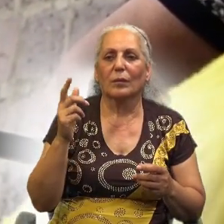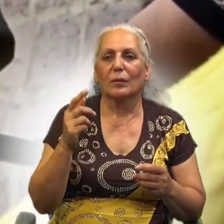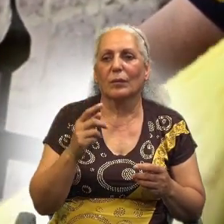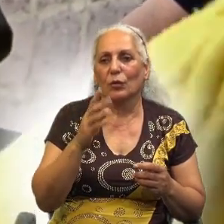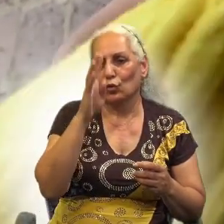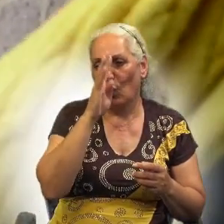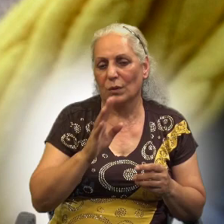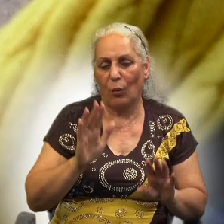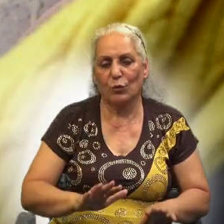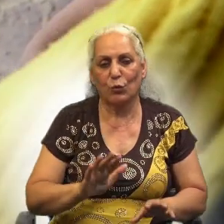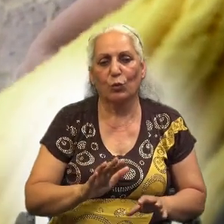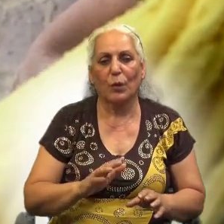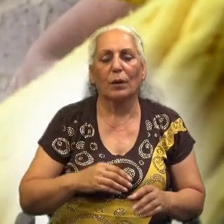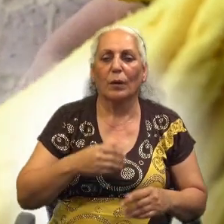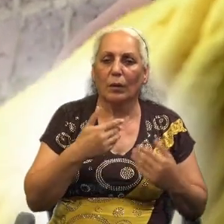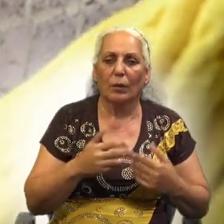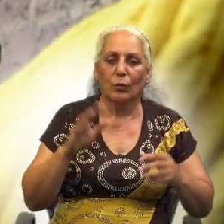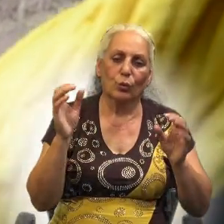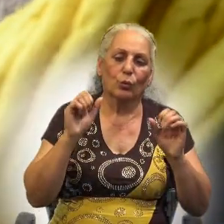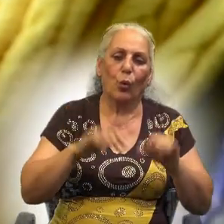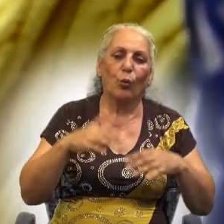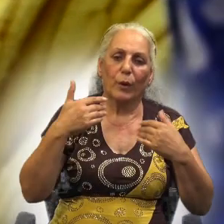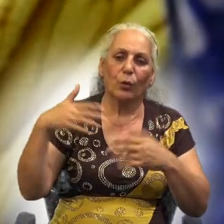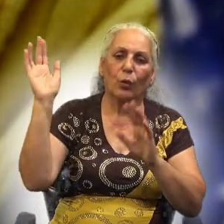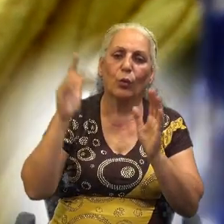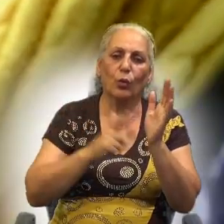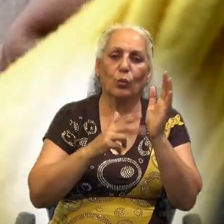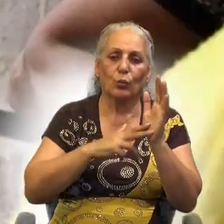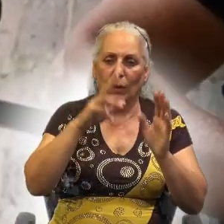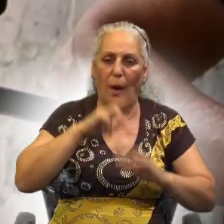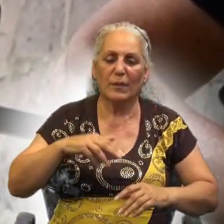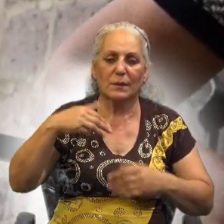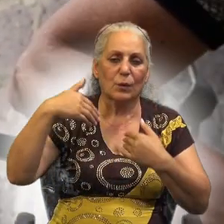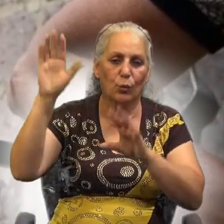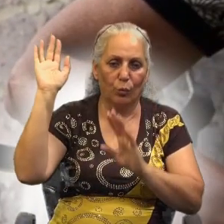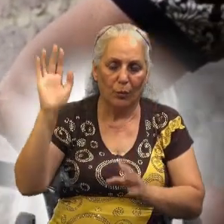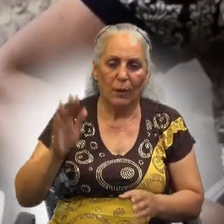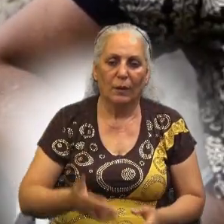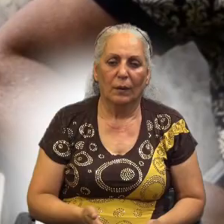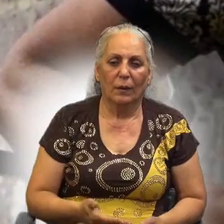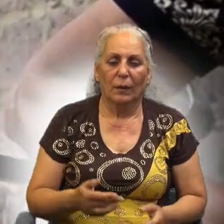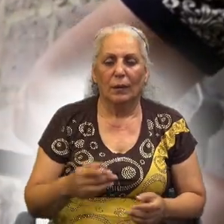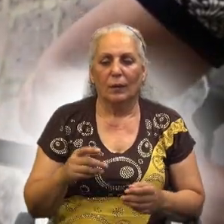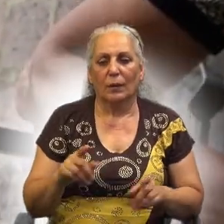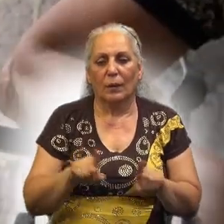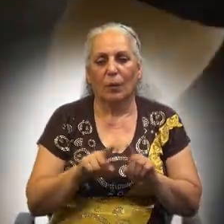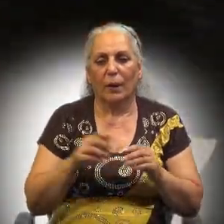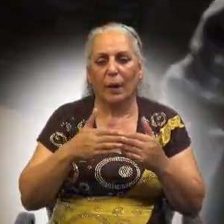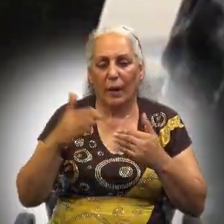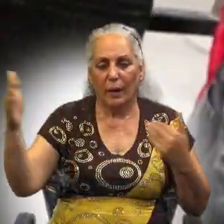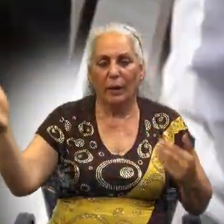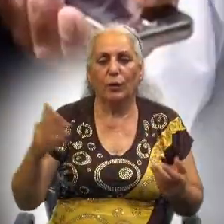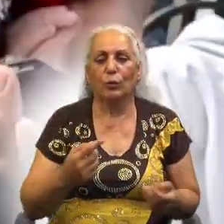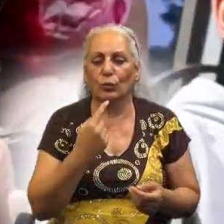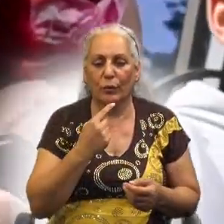երևի 4 ամիս, հա։ Մի 4 ամսով գալիս են, մի 7 ամիս։ Համարյա դուսնեն։ Ամբողջ տարին սպասում եք։